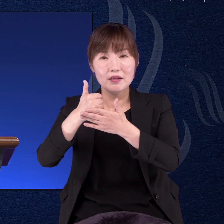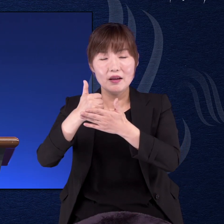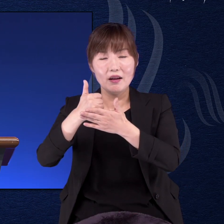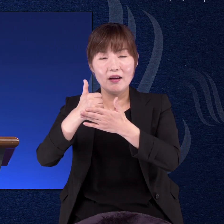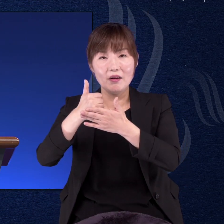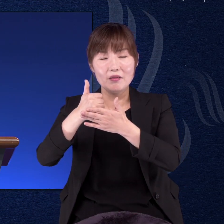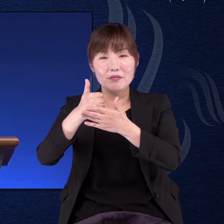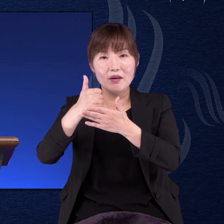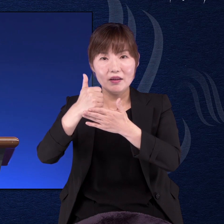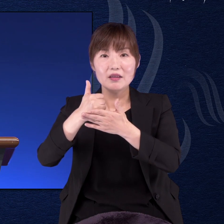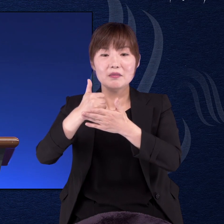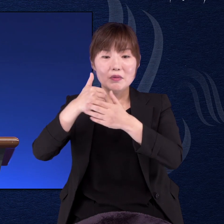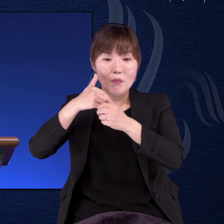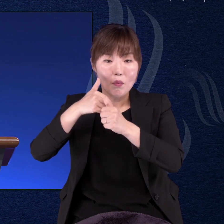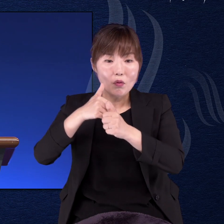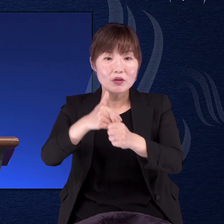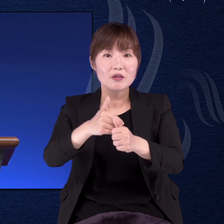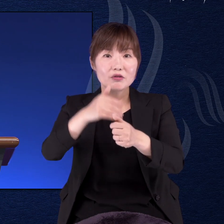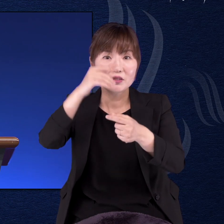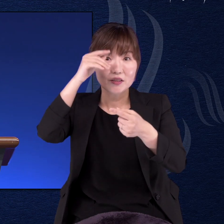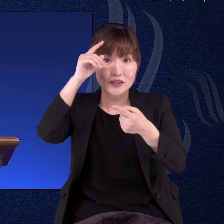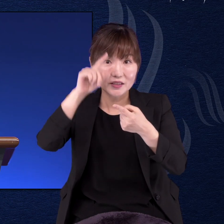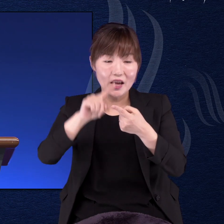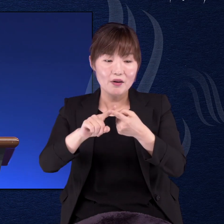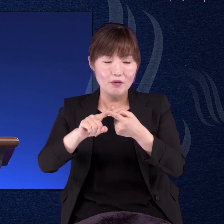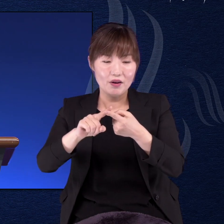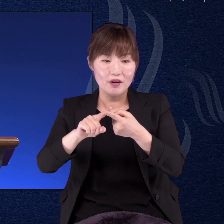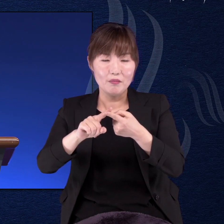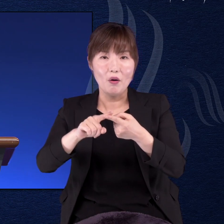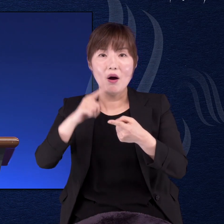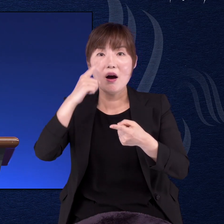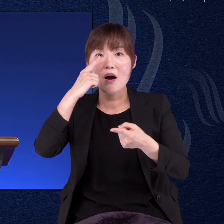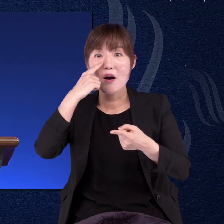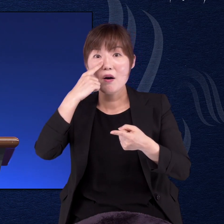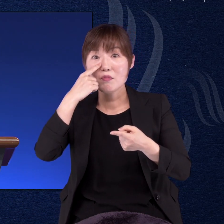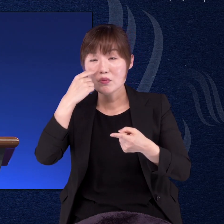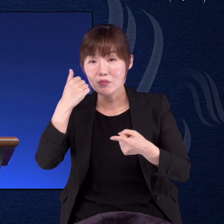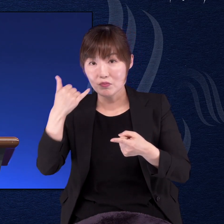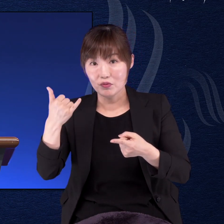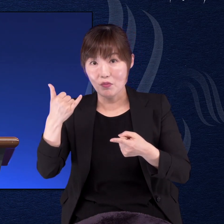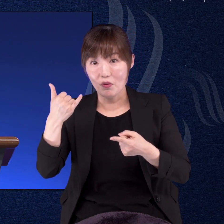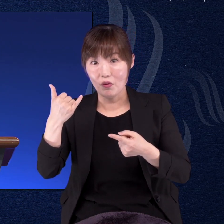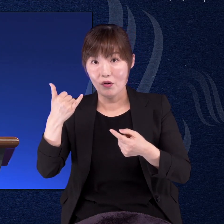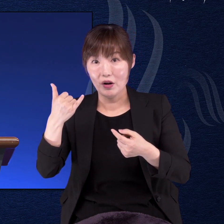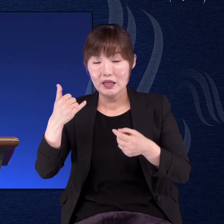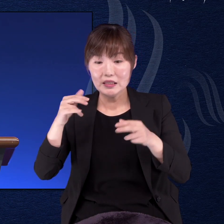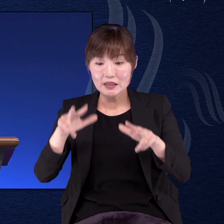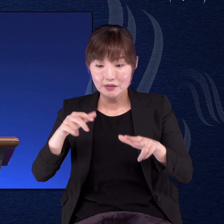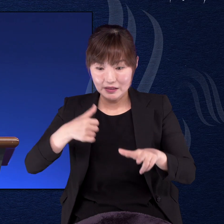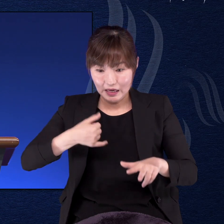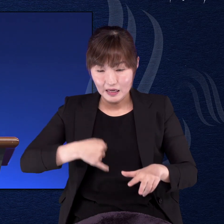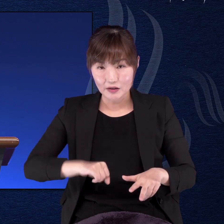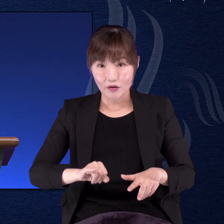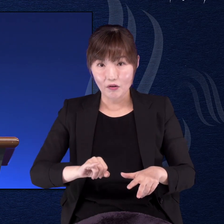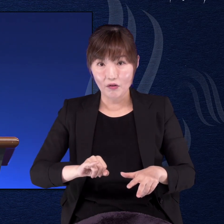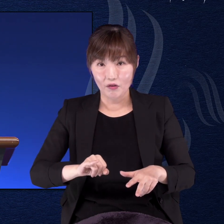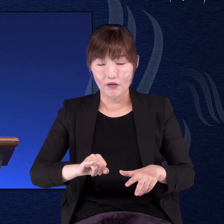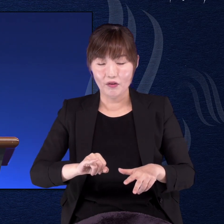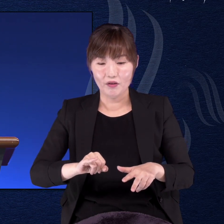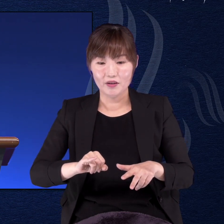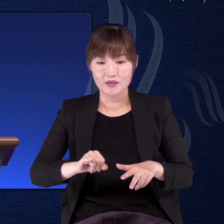오늘이 될 수도, 내일이 될 수도, 1년 뒤, 10년 뒤, 또는 요즘 110세, 100세,